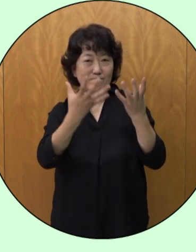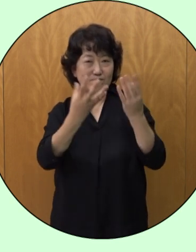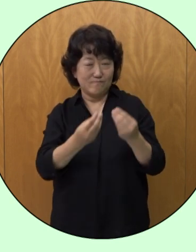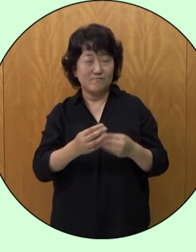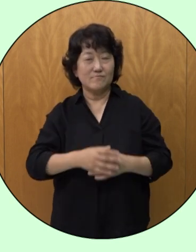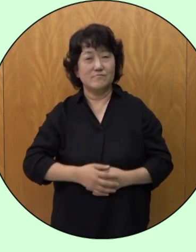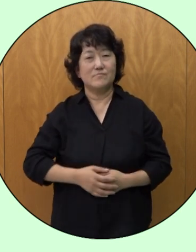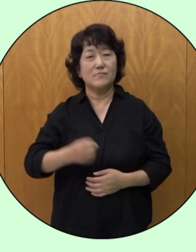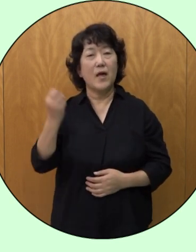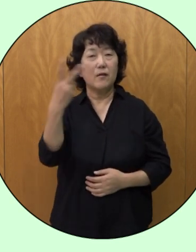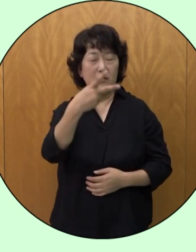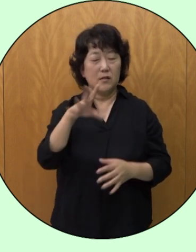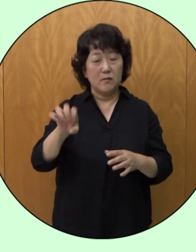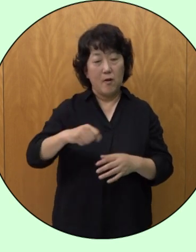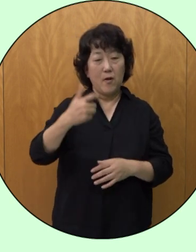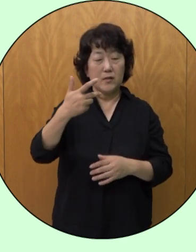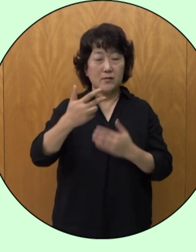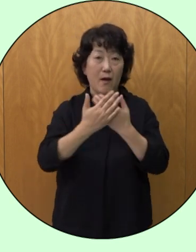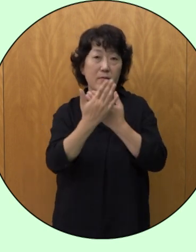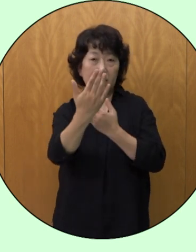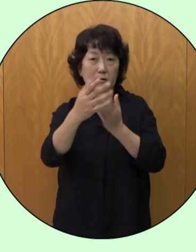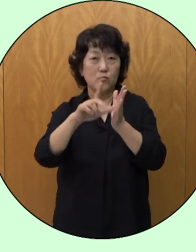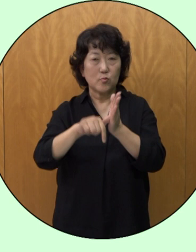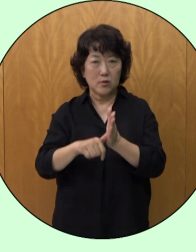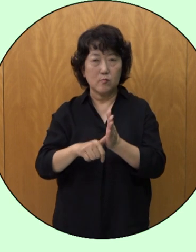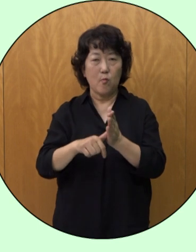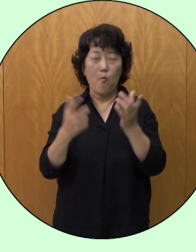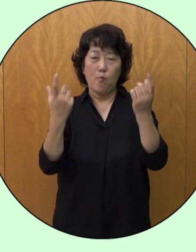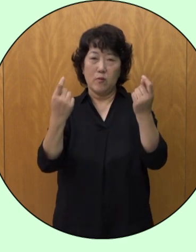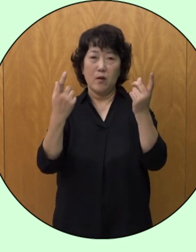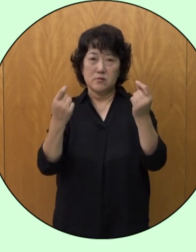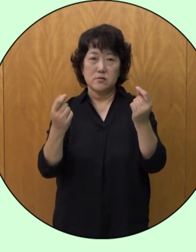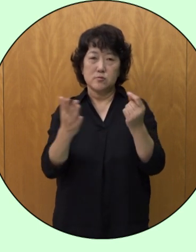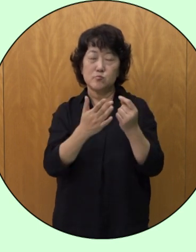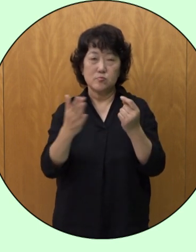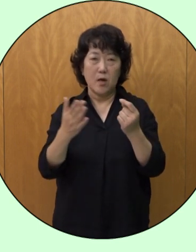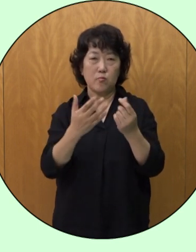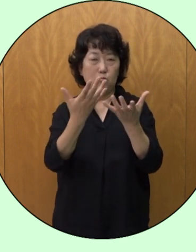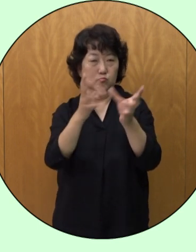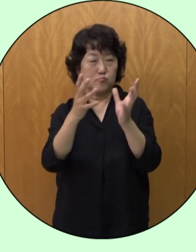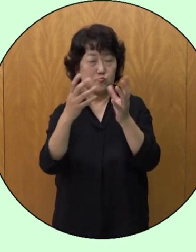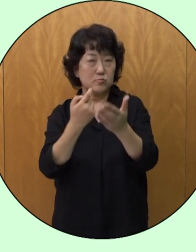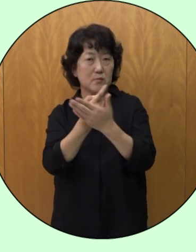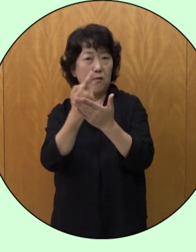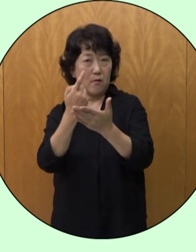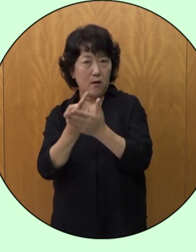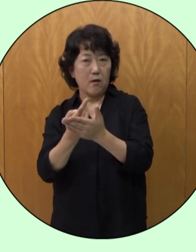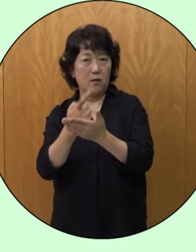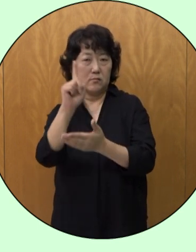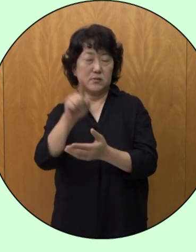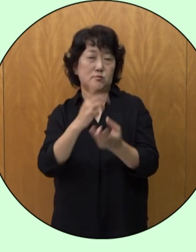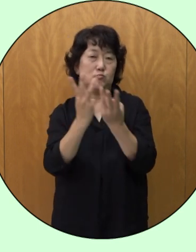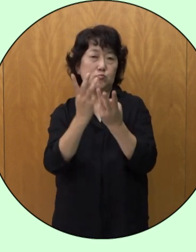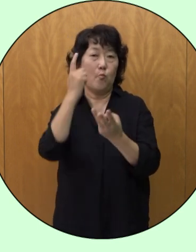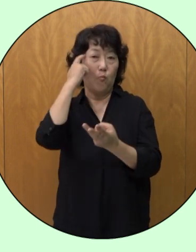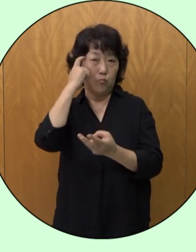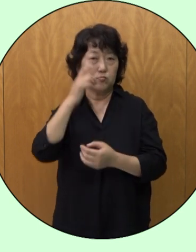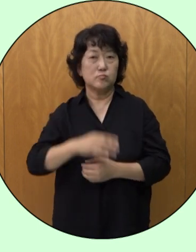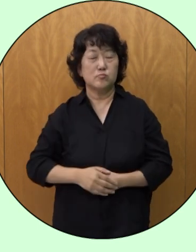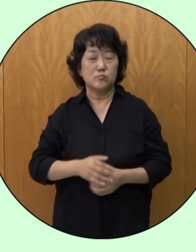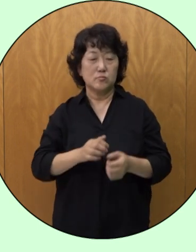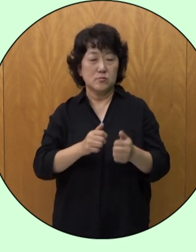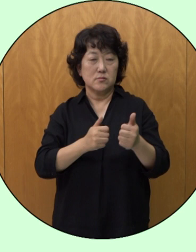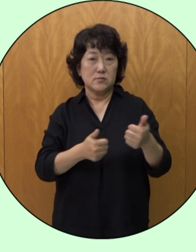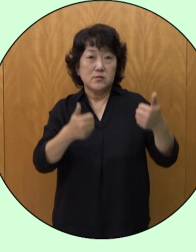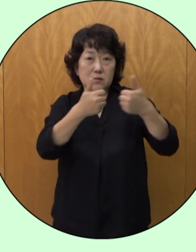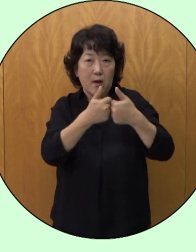たが、第2回今治大会においても同程度の参加が見込まれます。また試合と合わせ